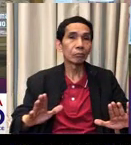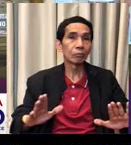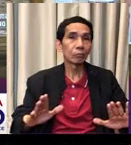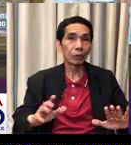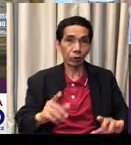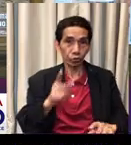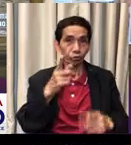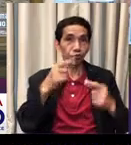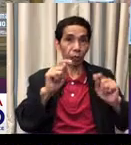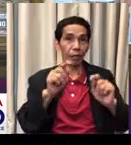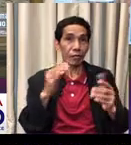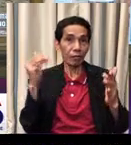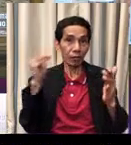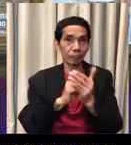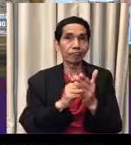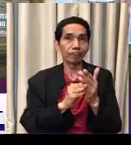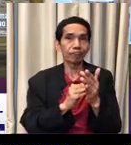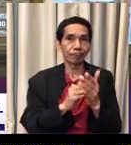Subukan ninyo.